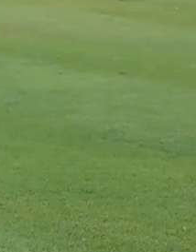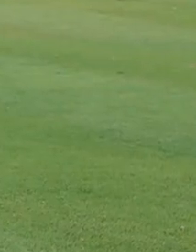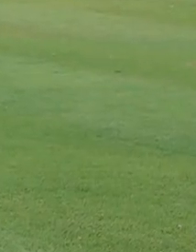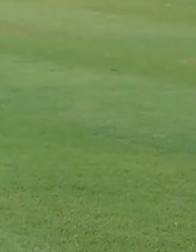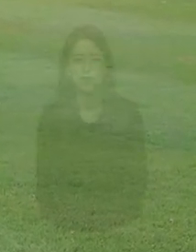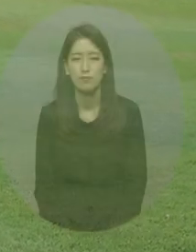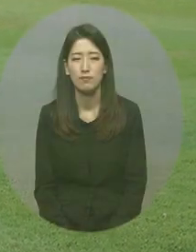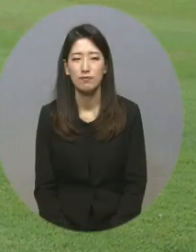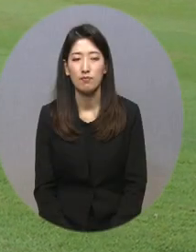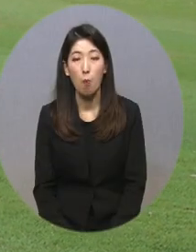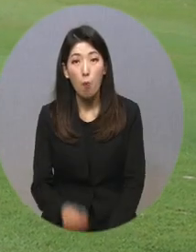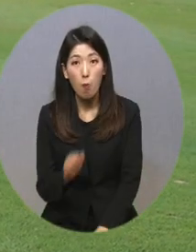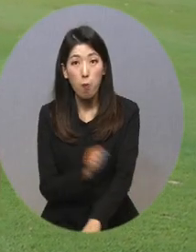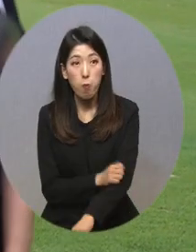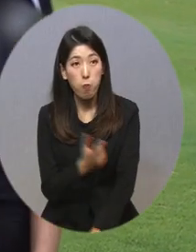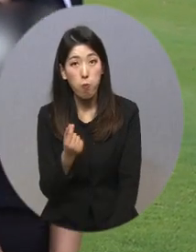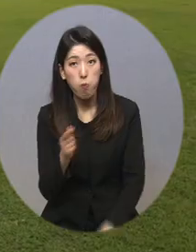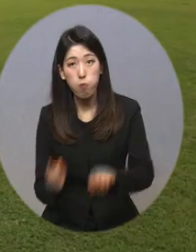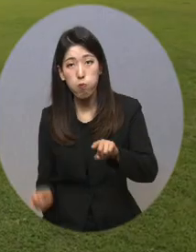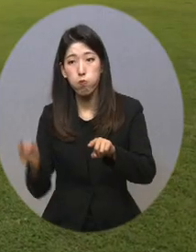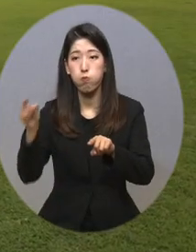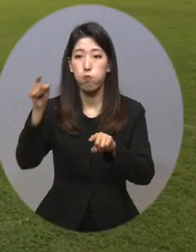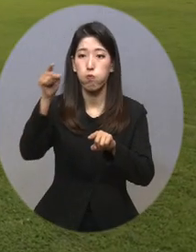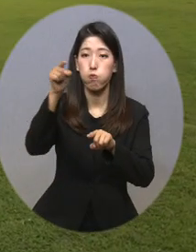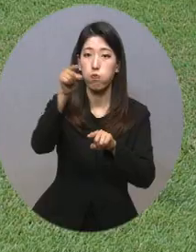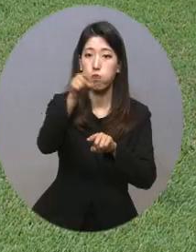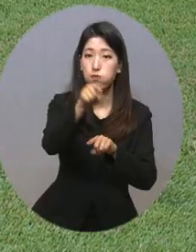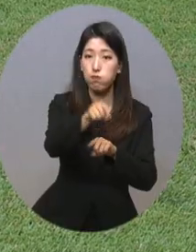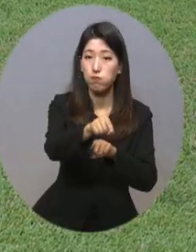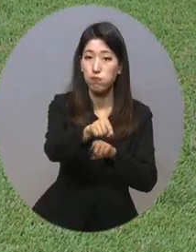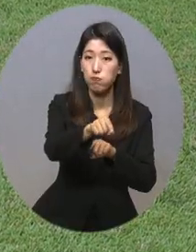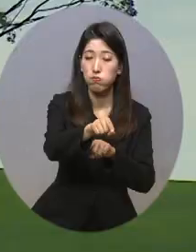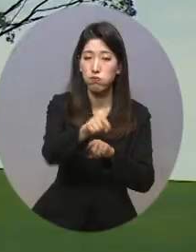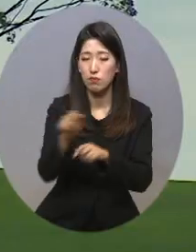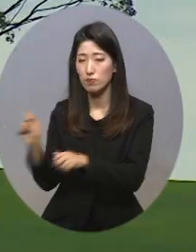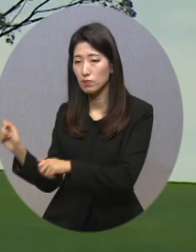(잘 쳤어.) 잘 쳤네. 잘 쳤다. 굿샷!